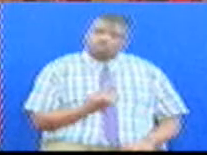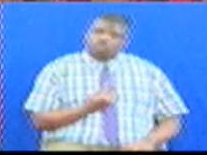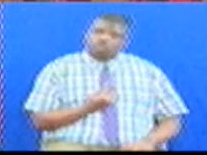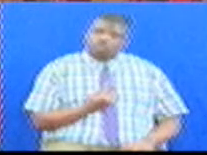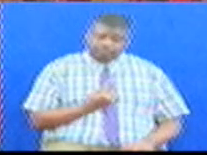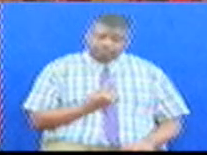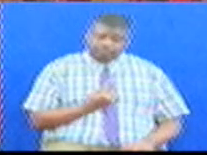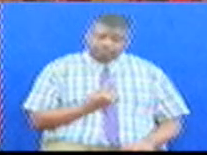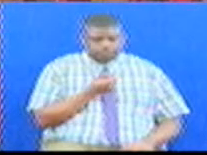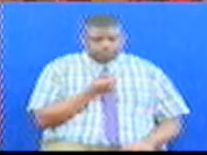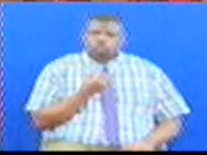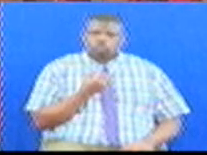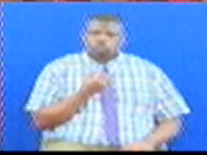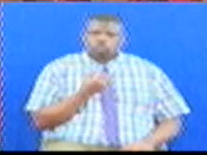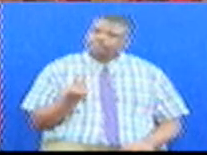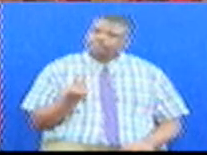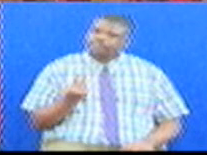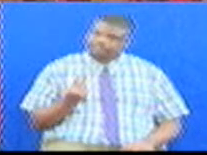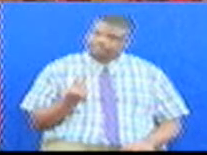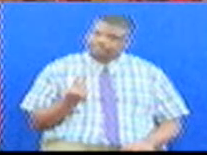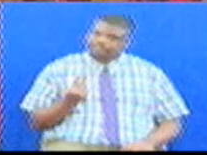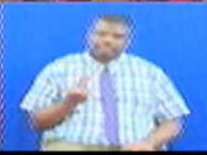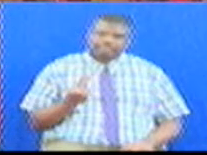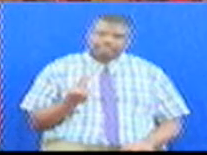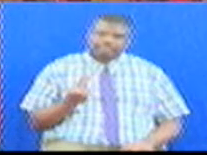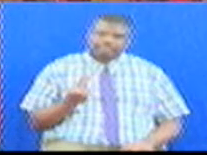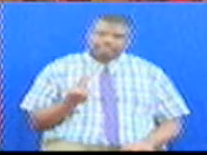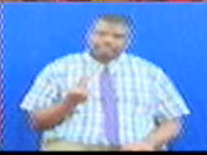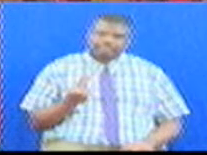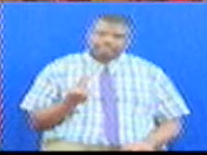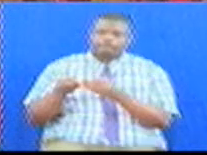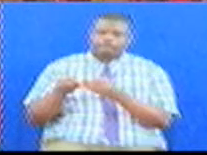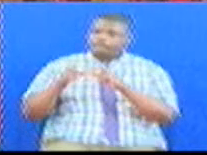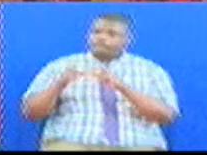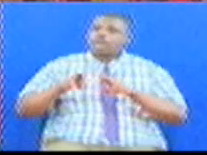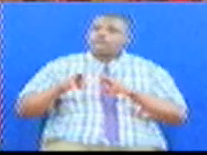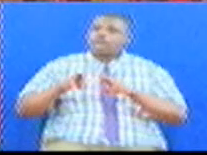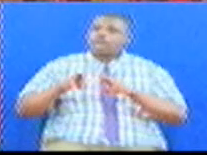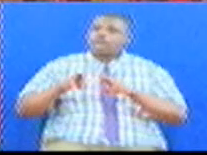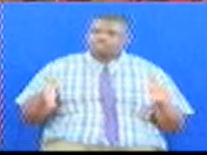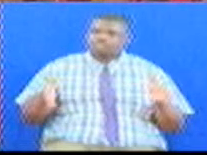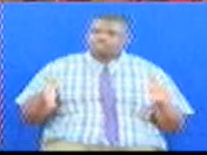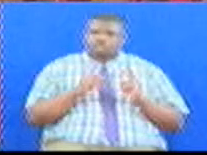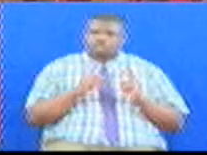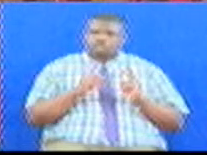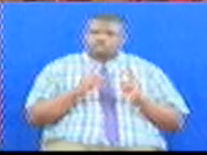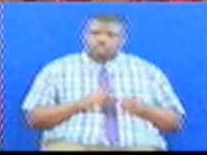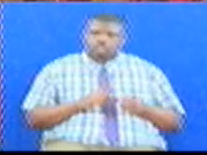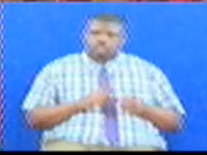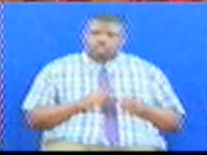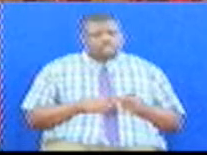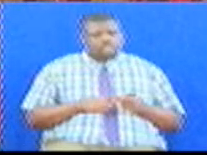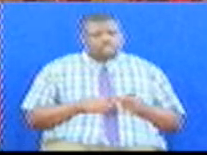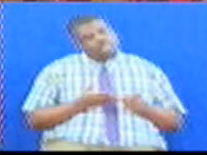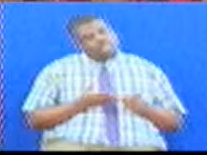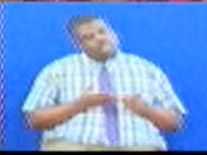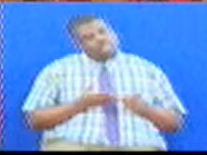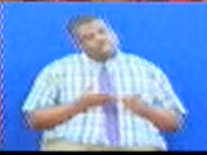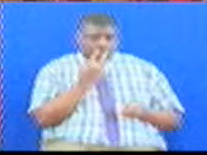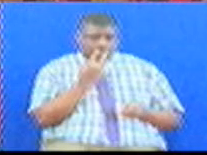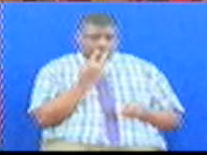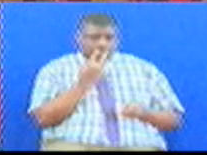kifungu kidogo cha pili hakimpi tu mahakama fursa ya kuwa na discretion, labda itatazama